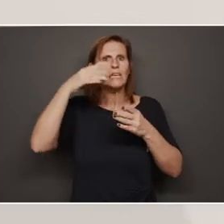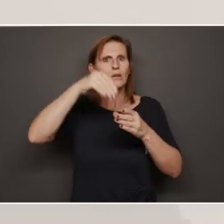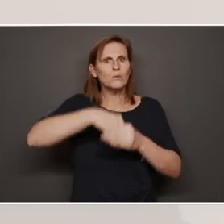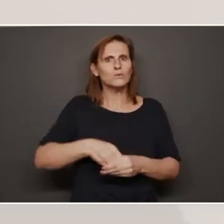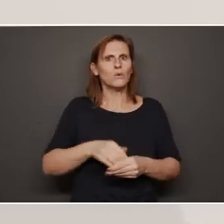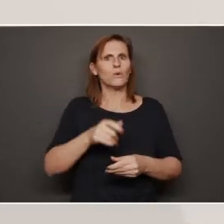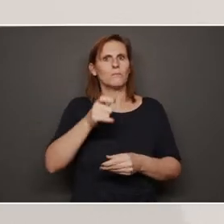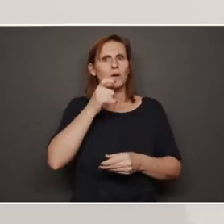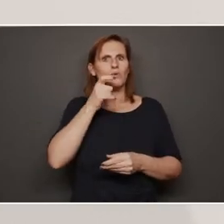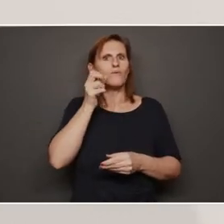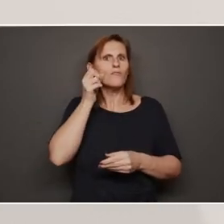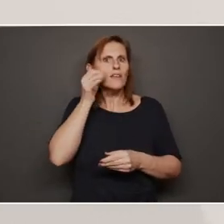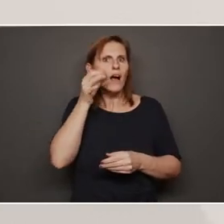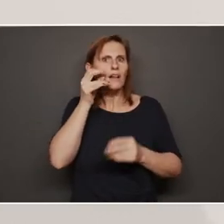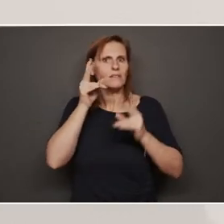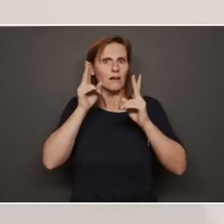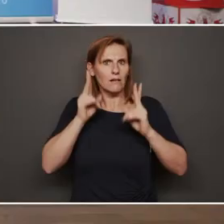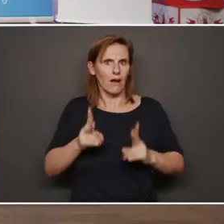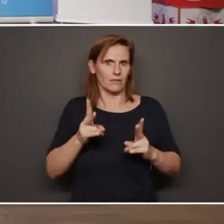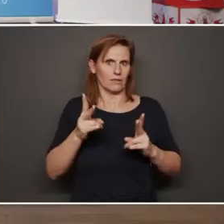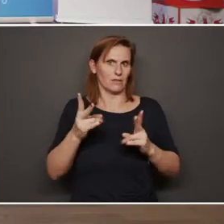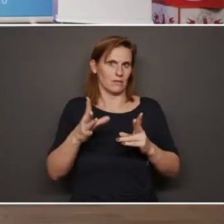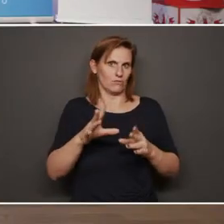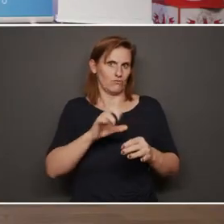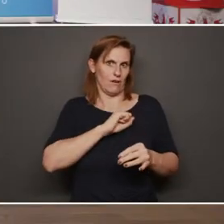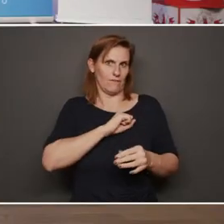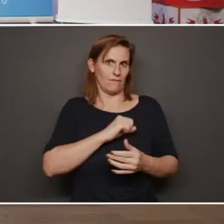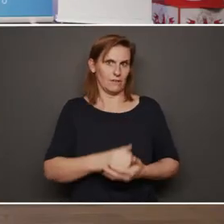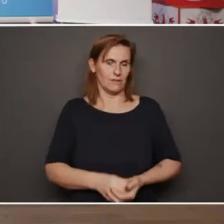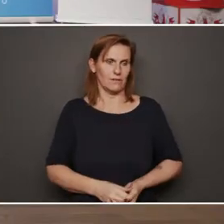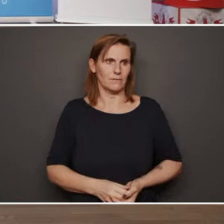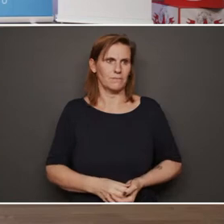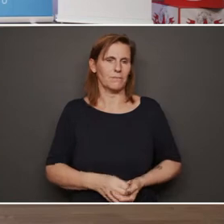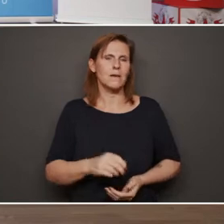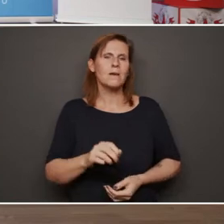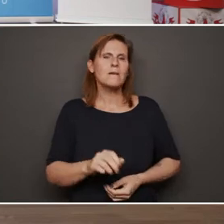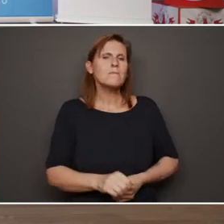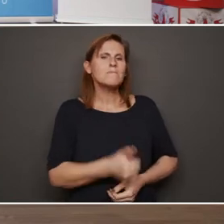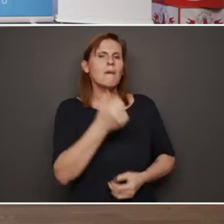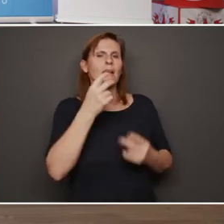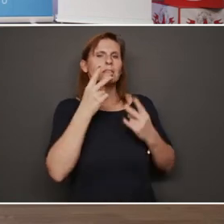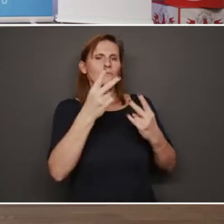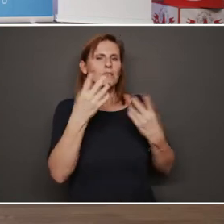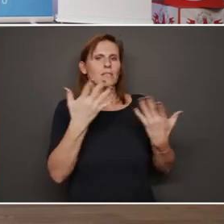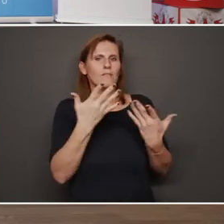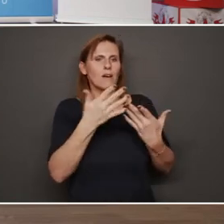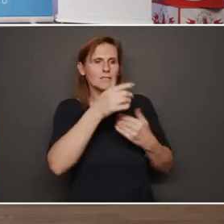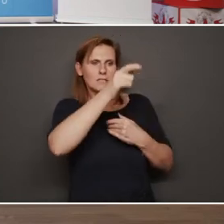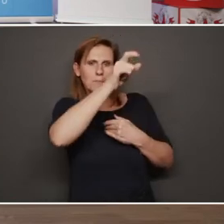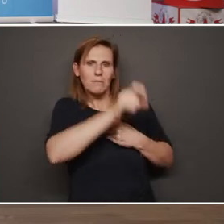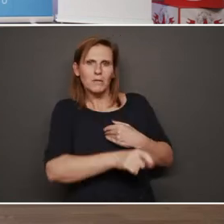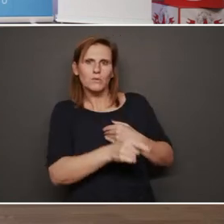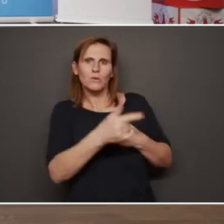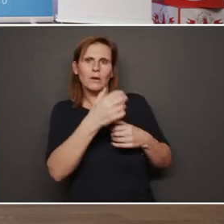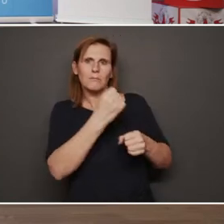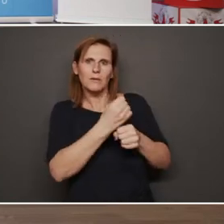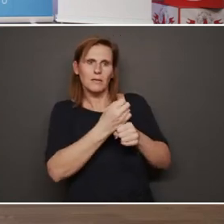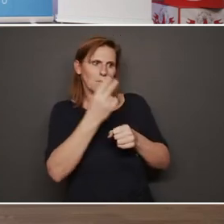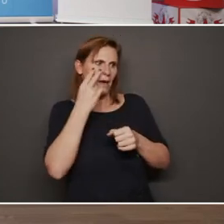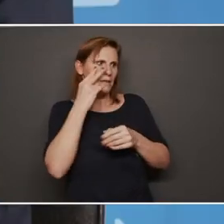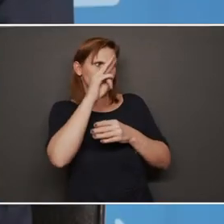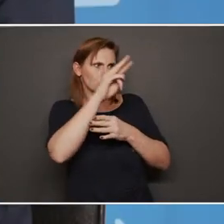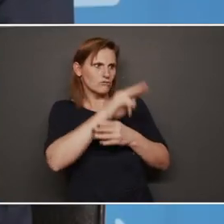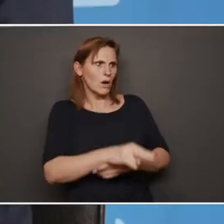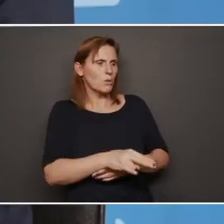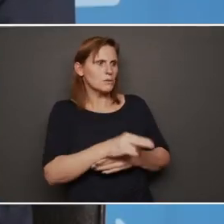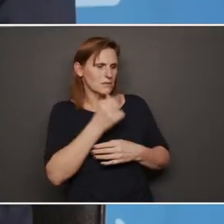beruflichen Alltag gelingt? Das Wichtigste, denke ich, dass man den Mitarbeiter nicht als Menschen mit Behinderung sieht,